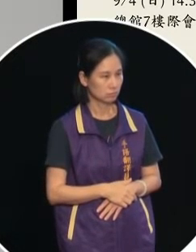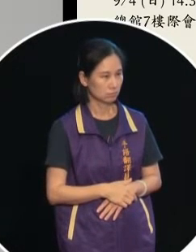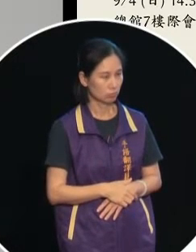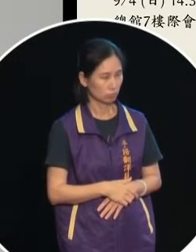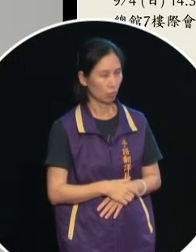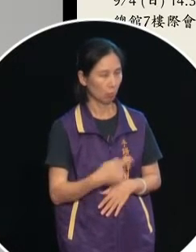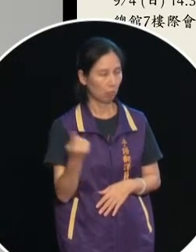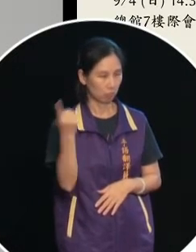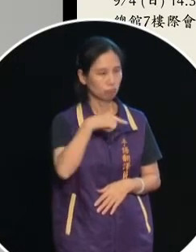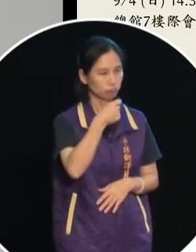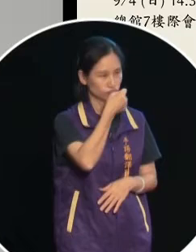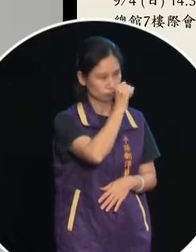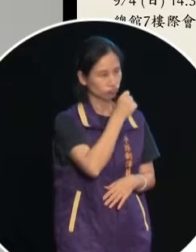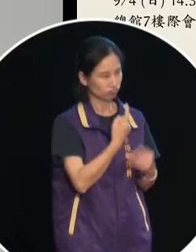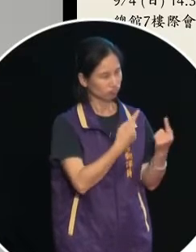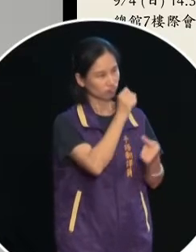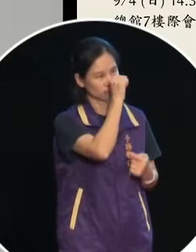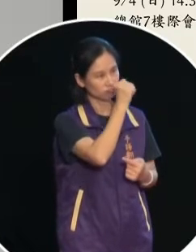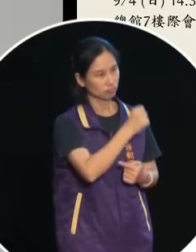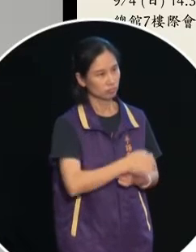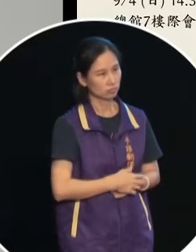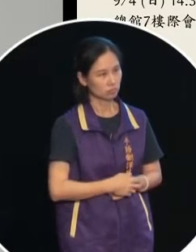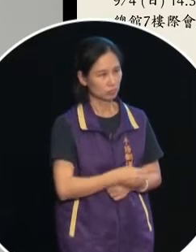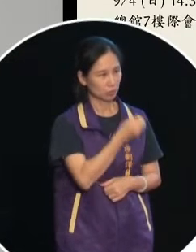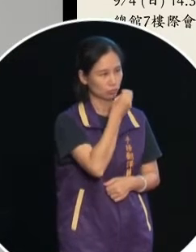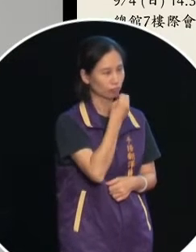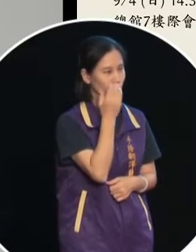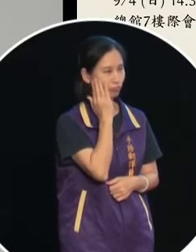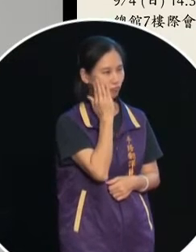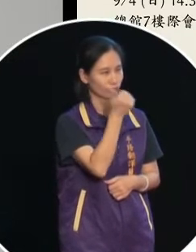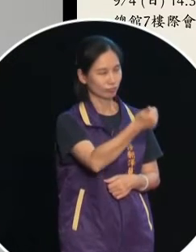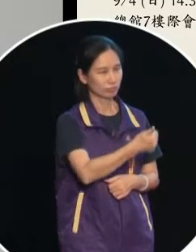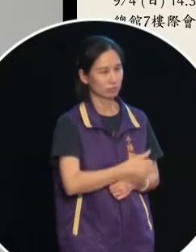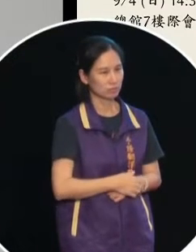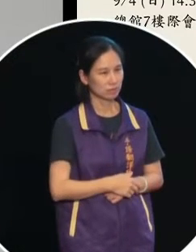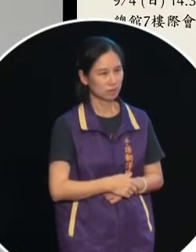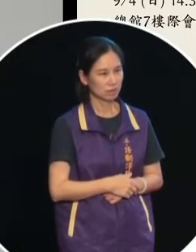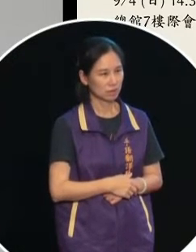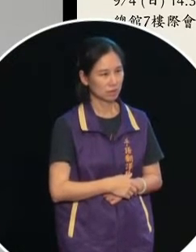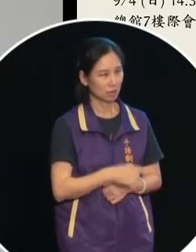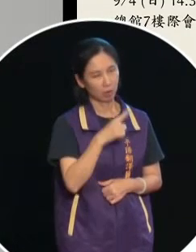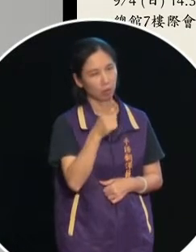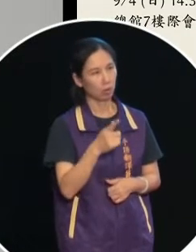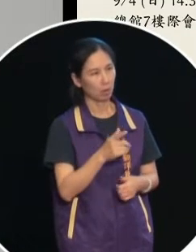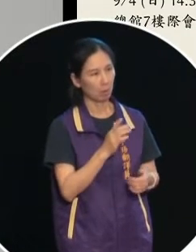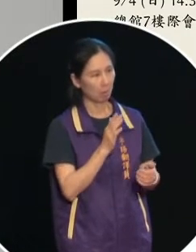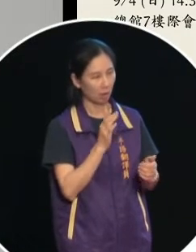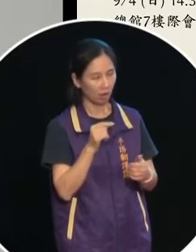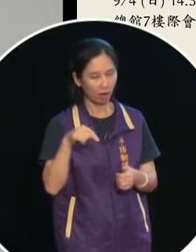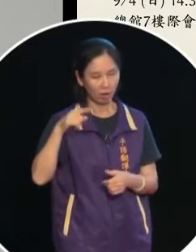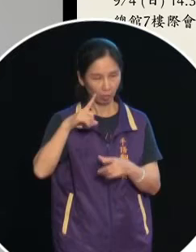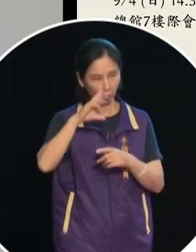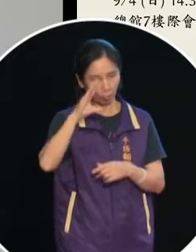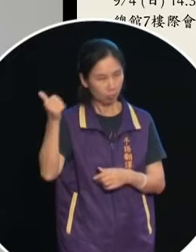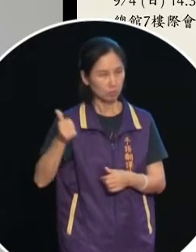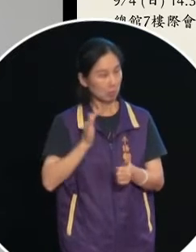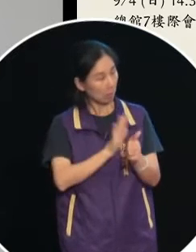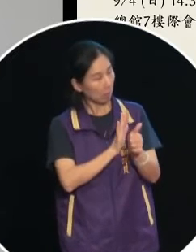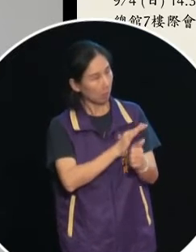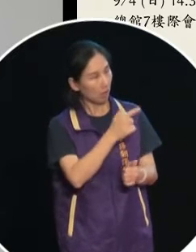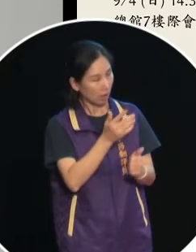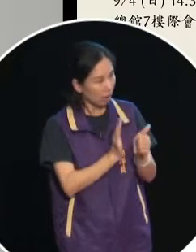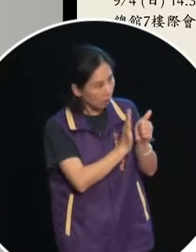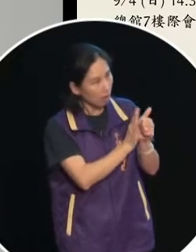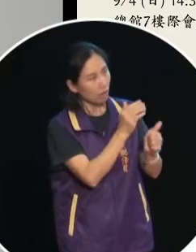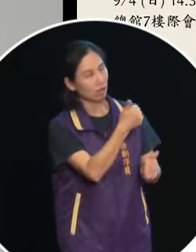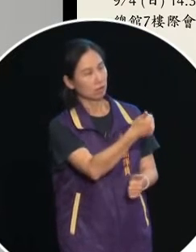好，也可以吃好的，也可以选民被鼓励被成长，然后 就台